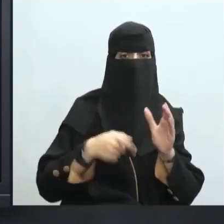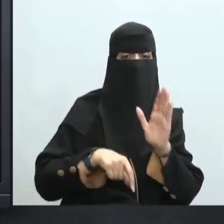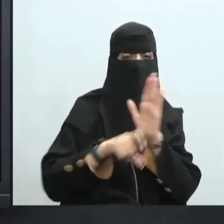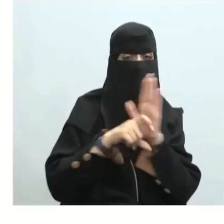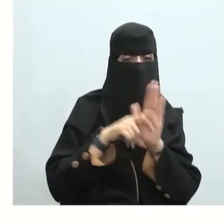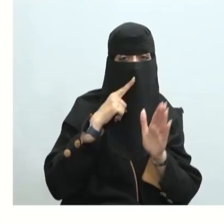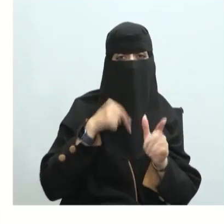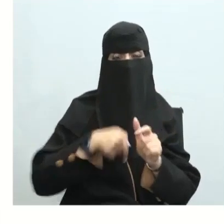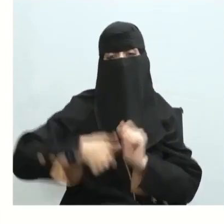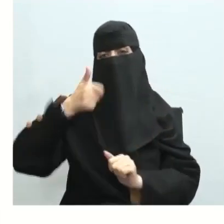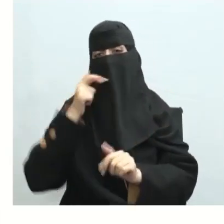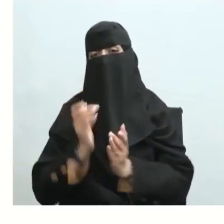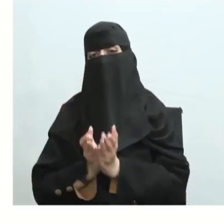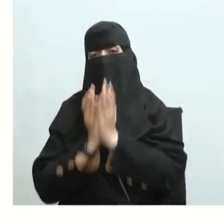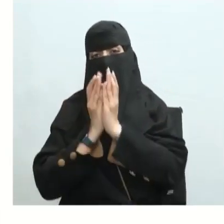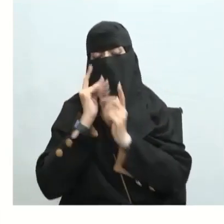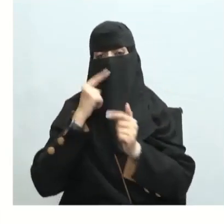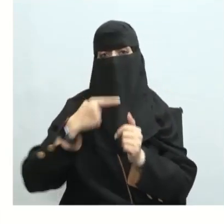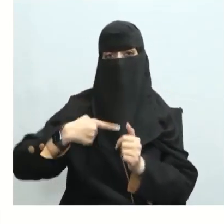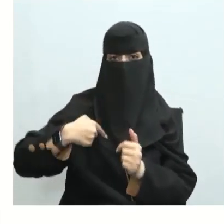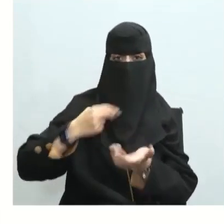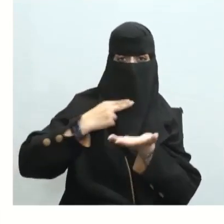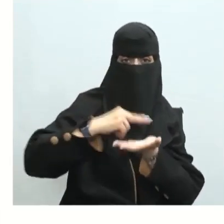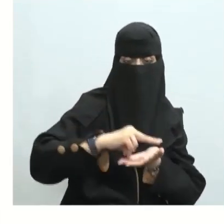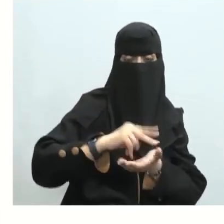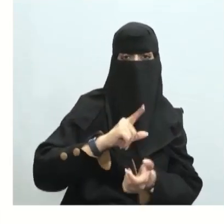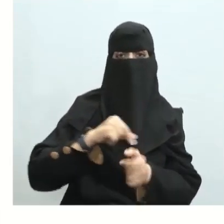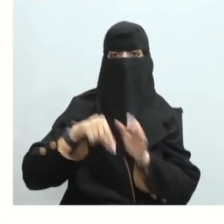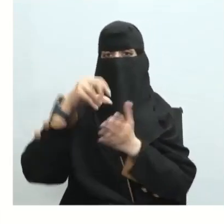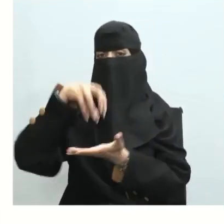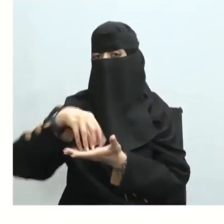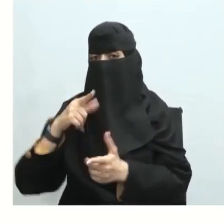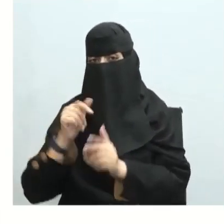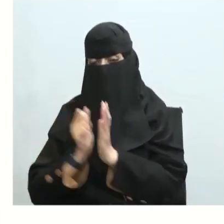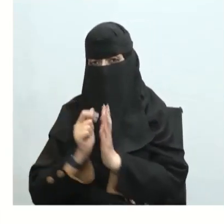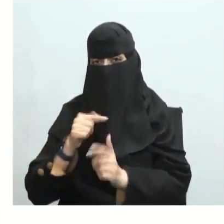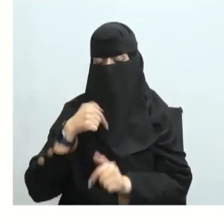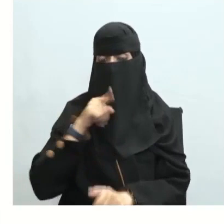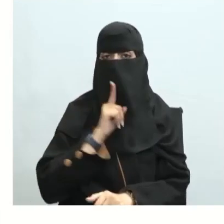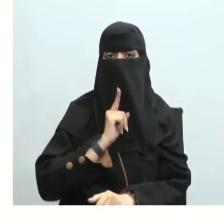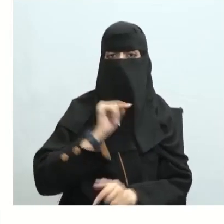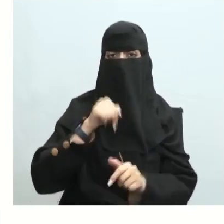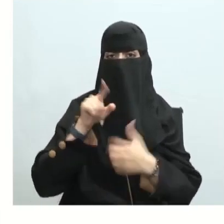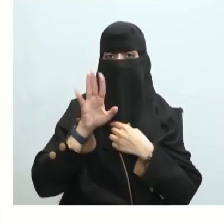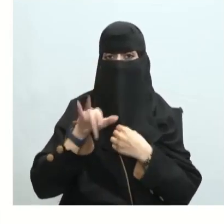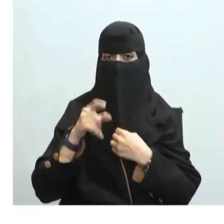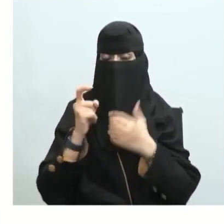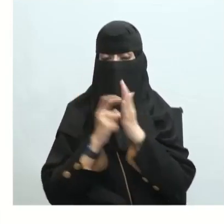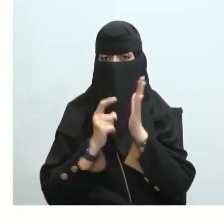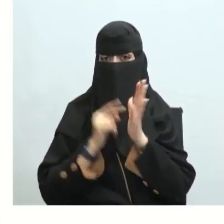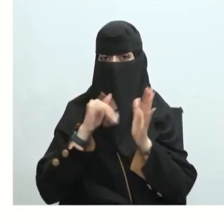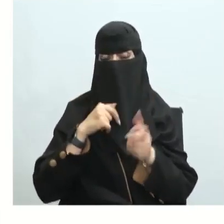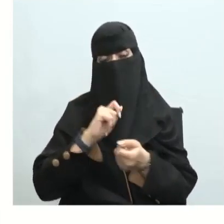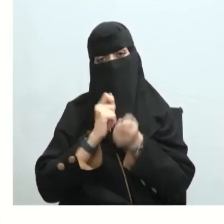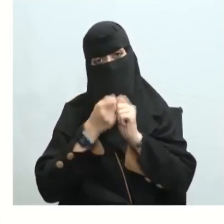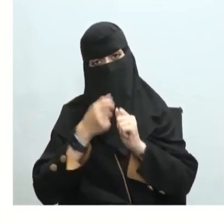الدعاء اسم مرسل عنوانه التاريخ لاحظ هذه عناصر بامكانك ان تكتب ولو قلت اريد ان اغير